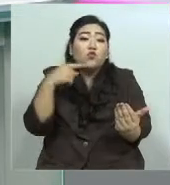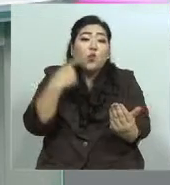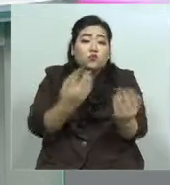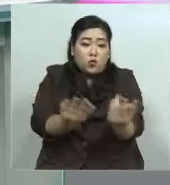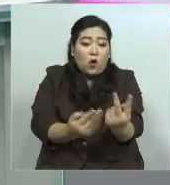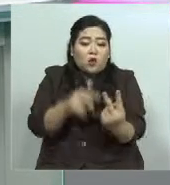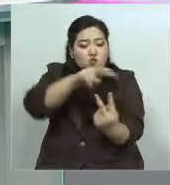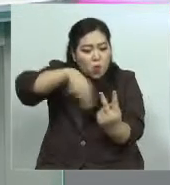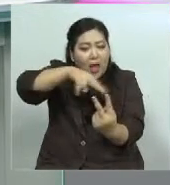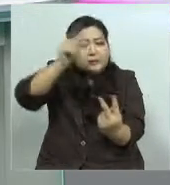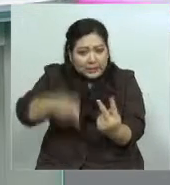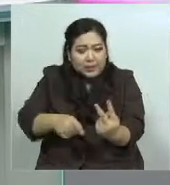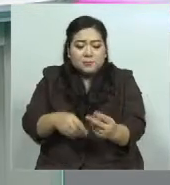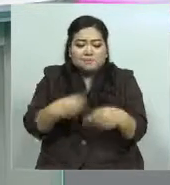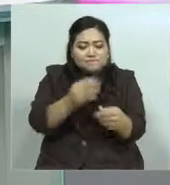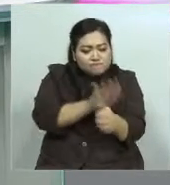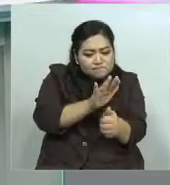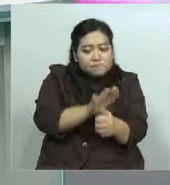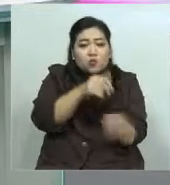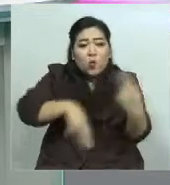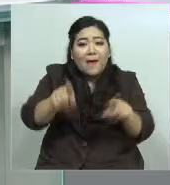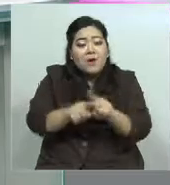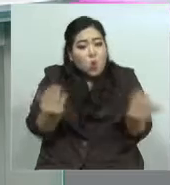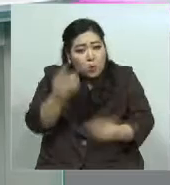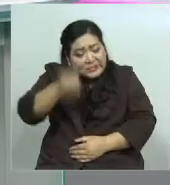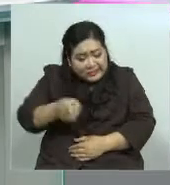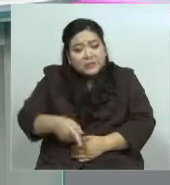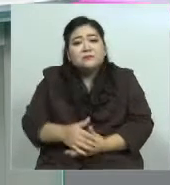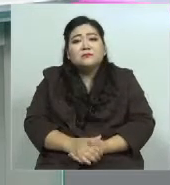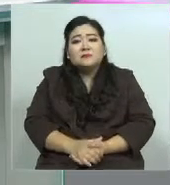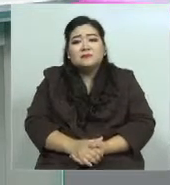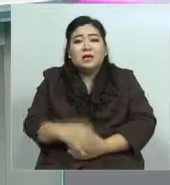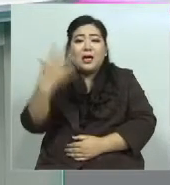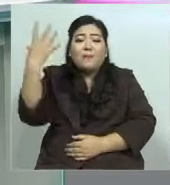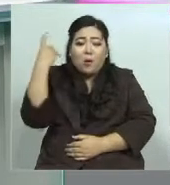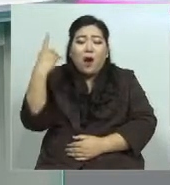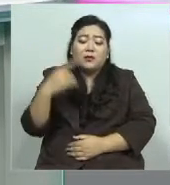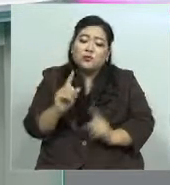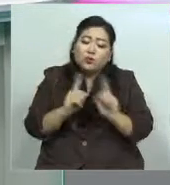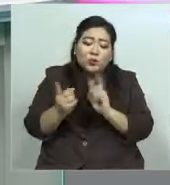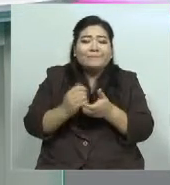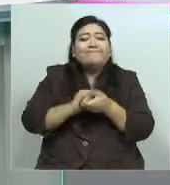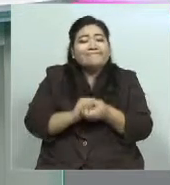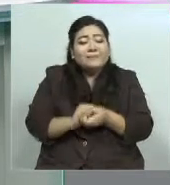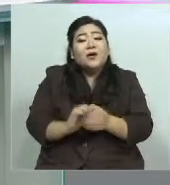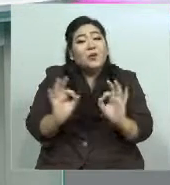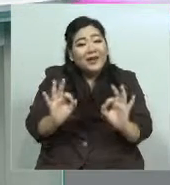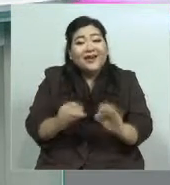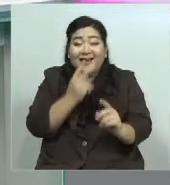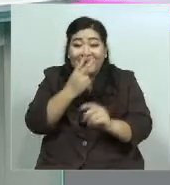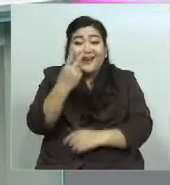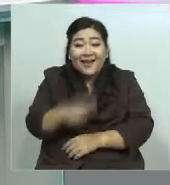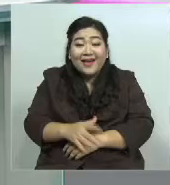บุตรสาวทั้ง2คนของรองผู้กำกับเป็นอย่างดีแล้วก็จะดูแลเหมือนลูกเหมือนหลานนะคะเมื่อวานนี้บรรยากาศค่อนข้างที่จะชื่นมื่นจะสัง